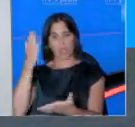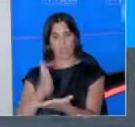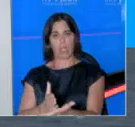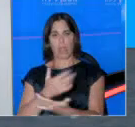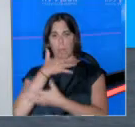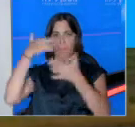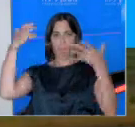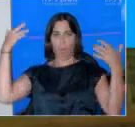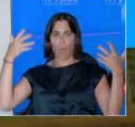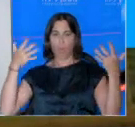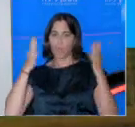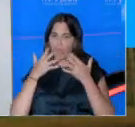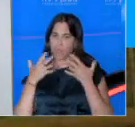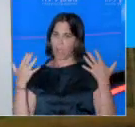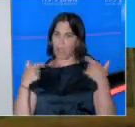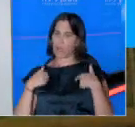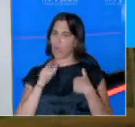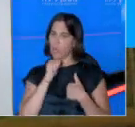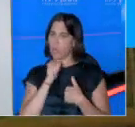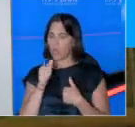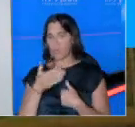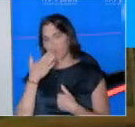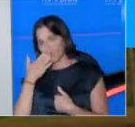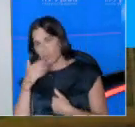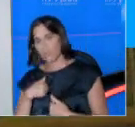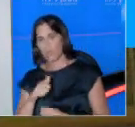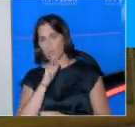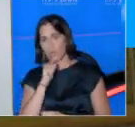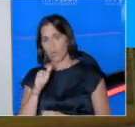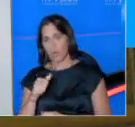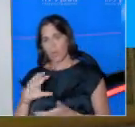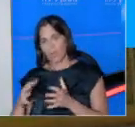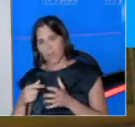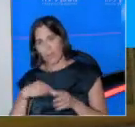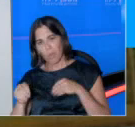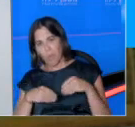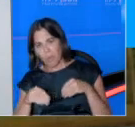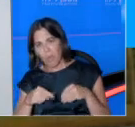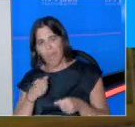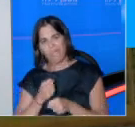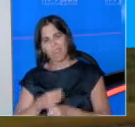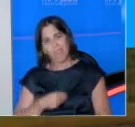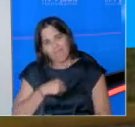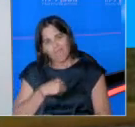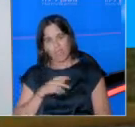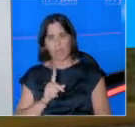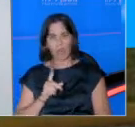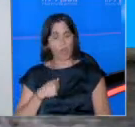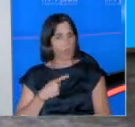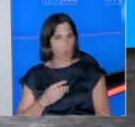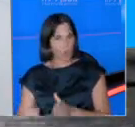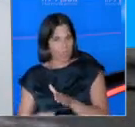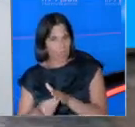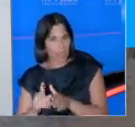באופן מובהק. אנחנו לא רוצים טובות, אנחנו לא רוצים שהקיבוץ יעשה איזה פשרה ויעשה לנו חסד. מדובר כאן לא בצדקה